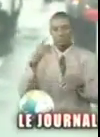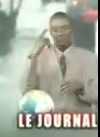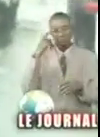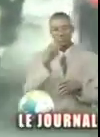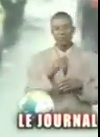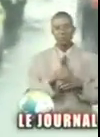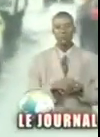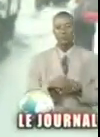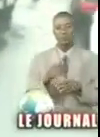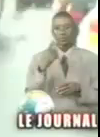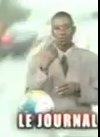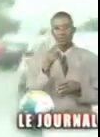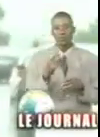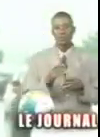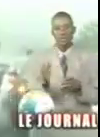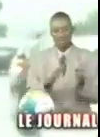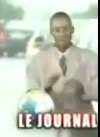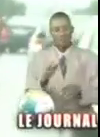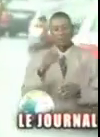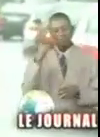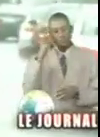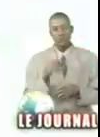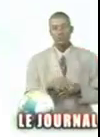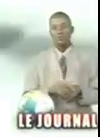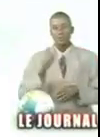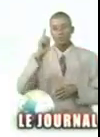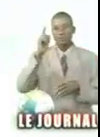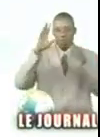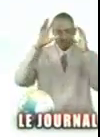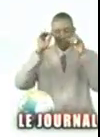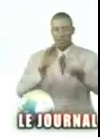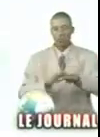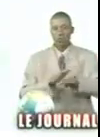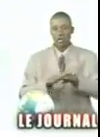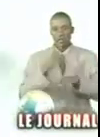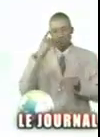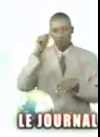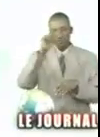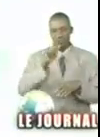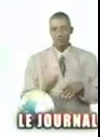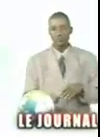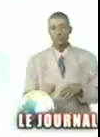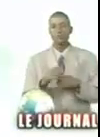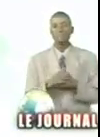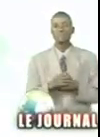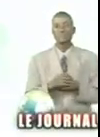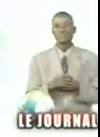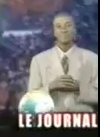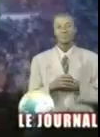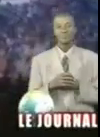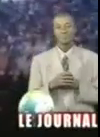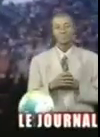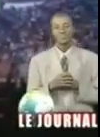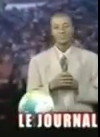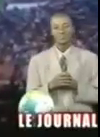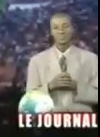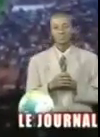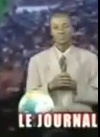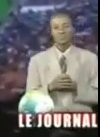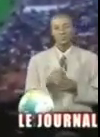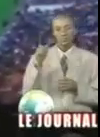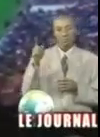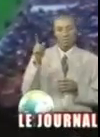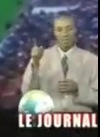noir d'Afrique du Sud au cours d'une cérémonie grandiose ce mardi 10 décembre au FNB Stadium. C'est